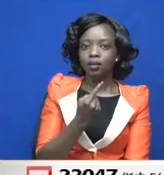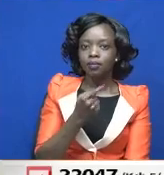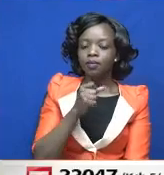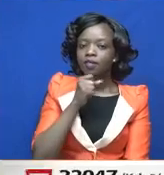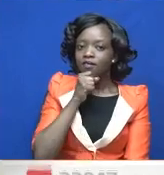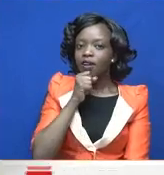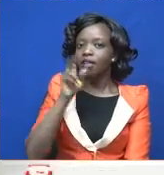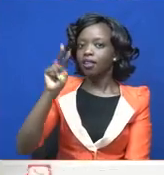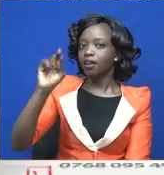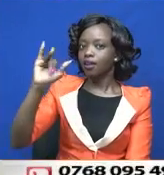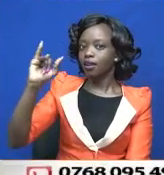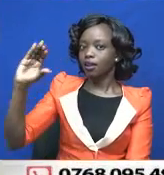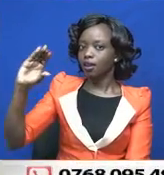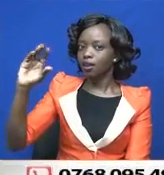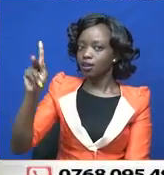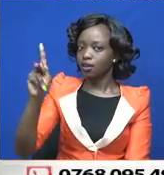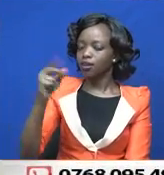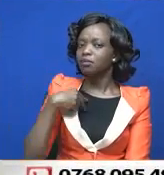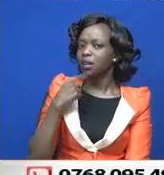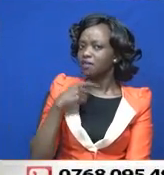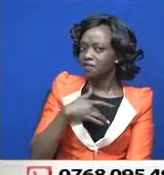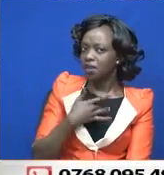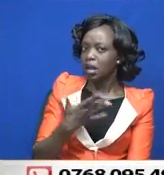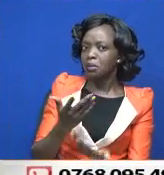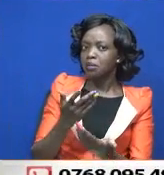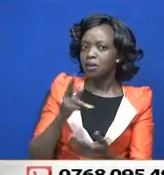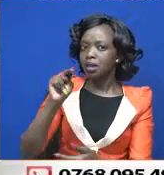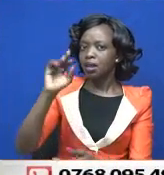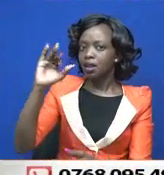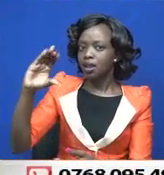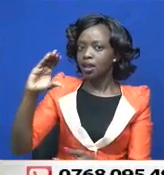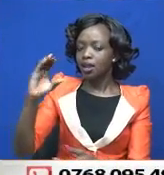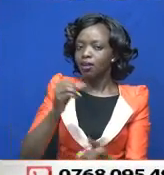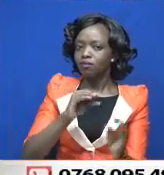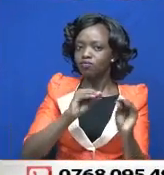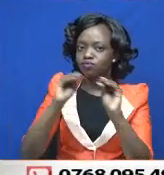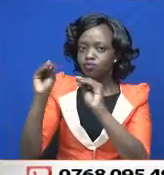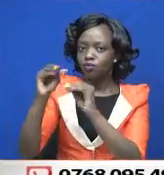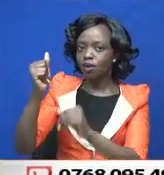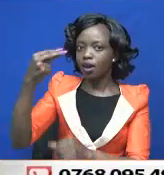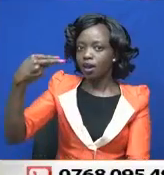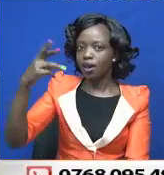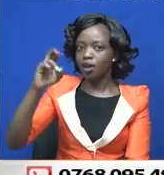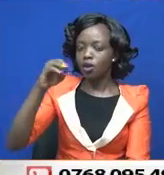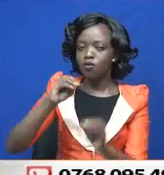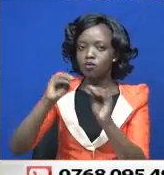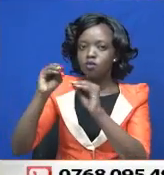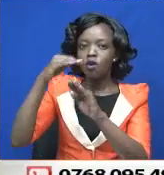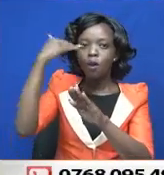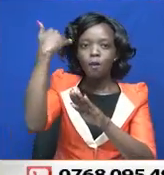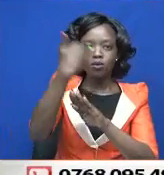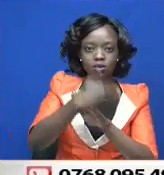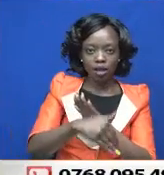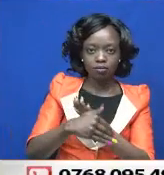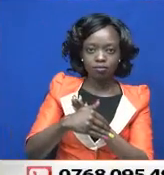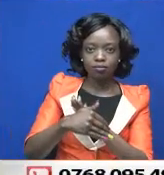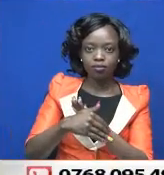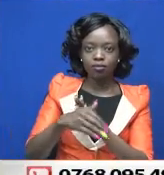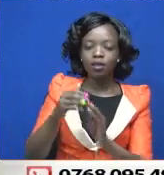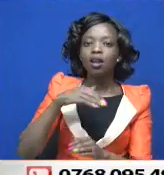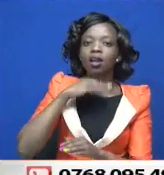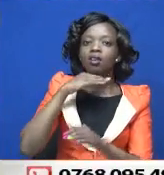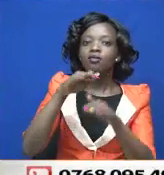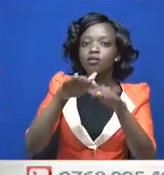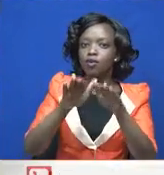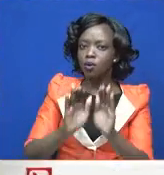Nick, naonekana Nick walichukuliwa simu za Aero wakaenda huko Busia na kwa matanga,